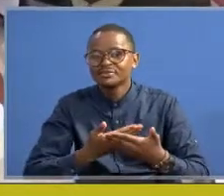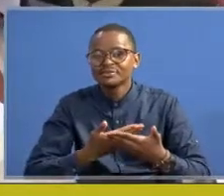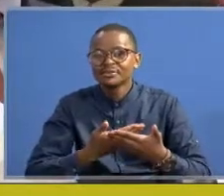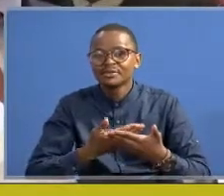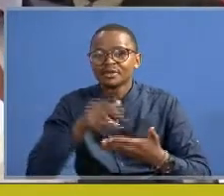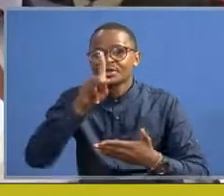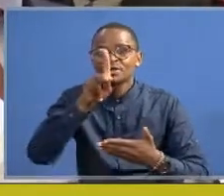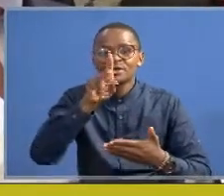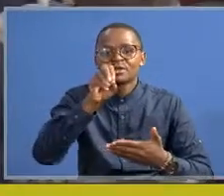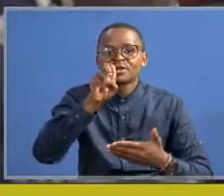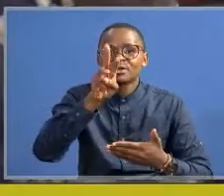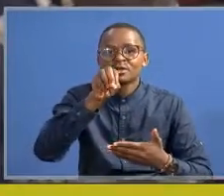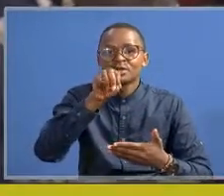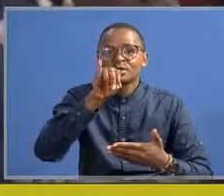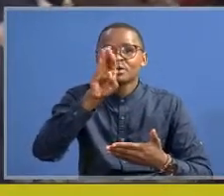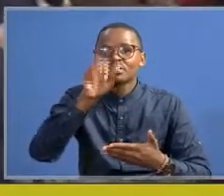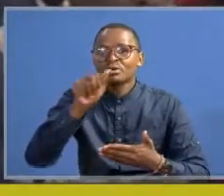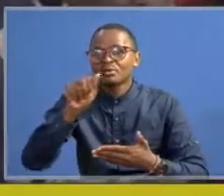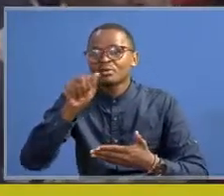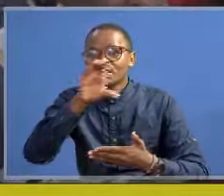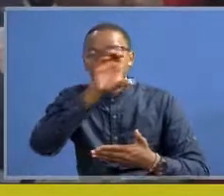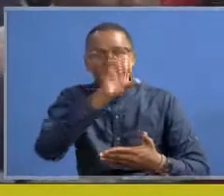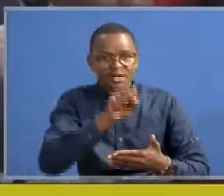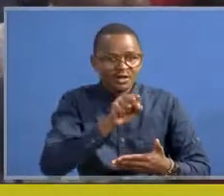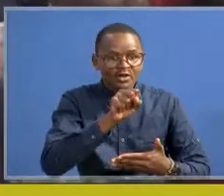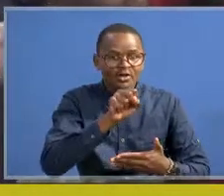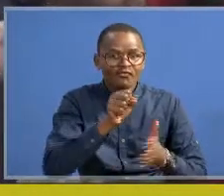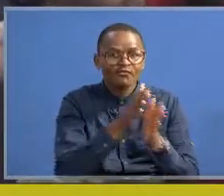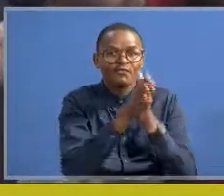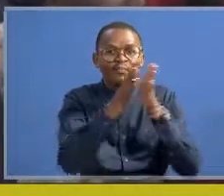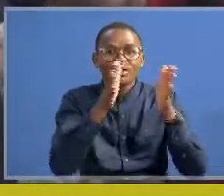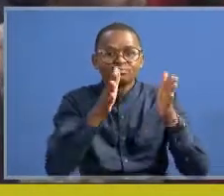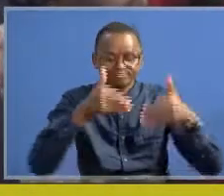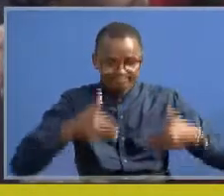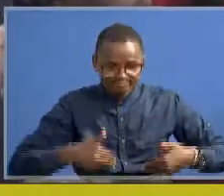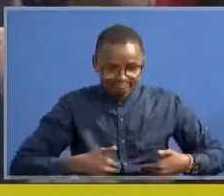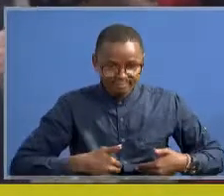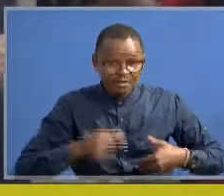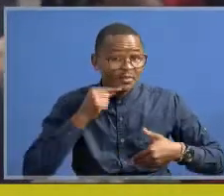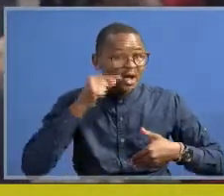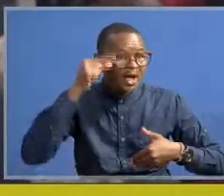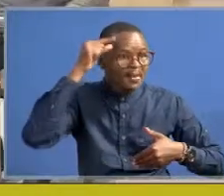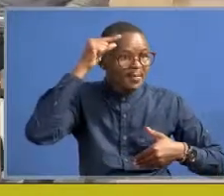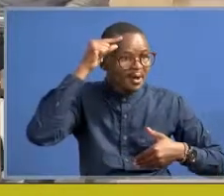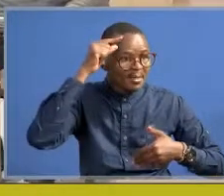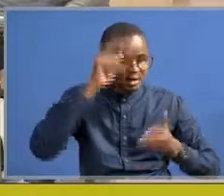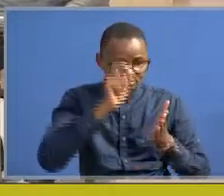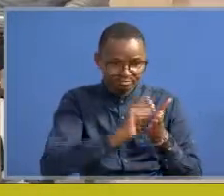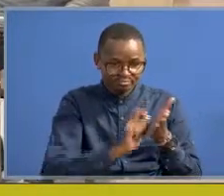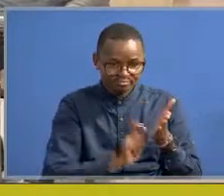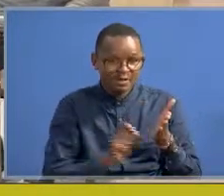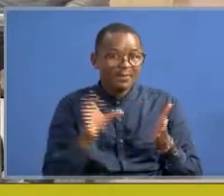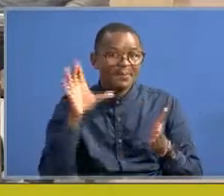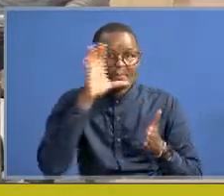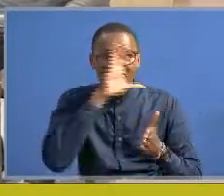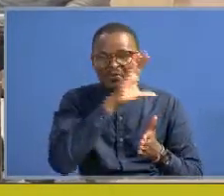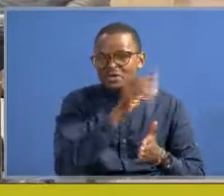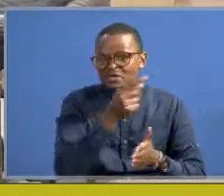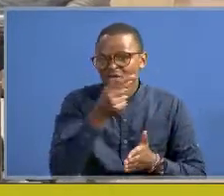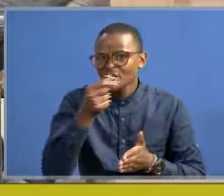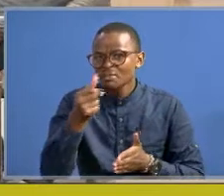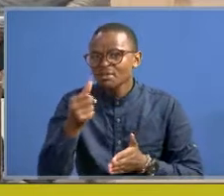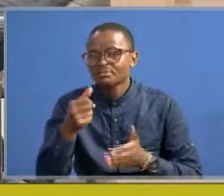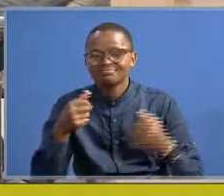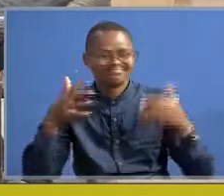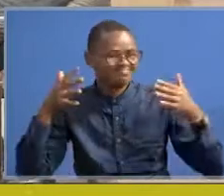Margaret Kobia, katibu katika Wizara ya Utumishi wa Umma, Vijana na Jinsia, ameorodhesha ukosefu wa fedha kama